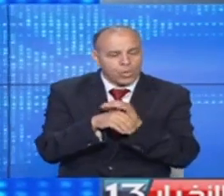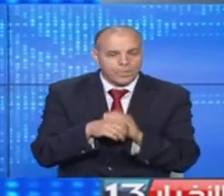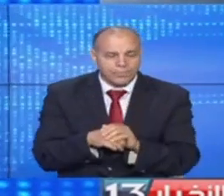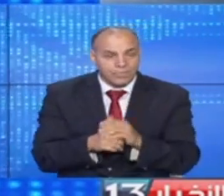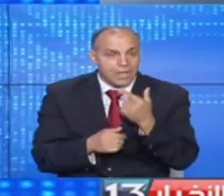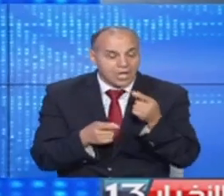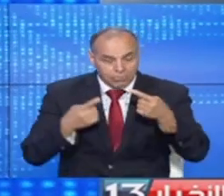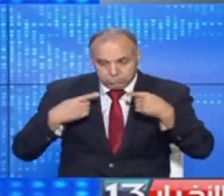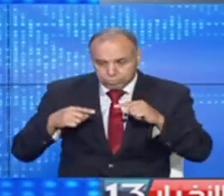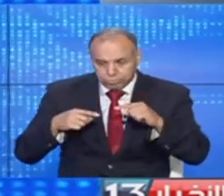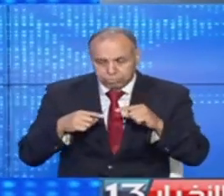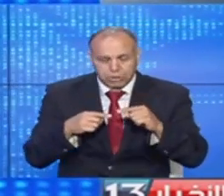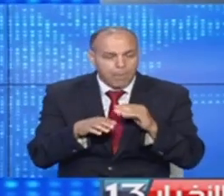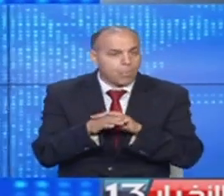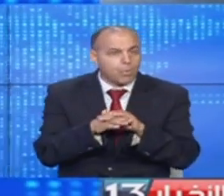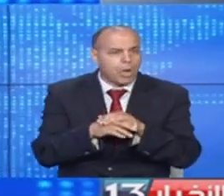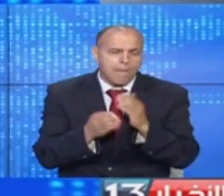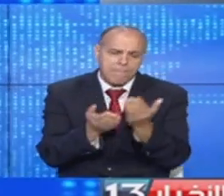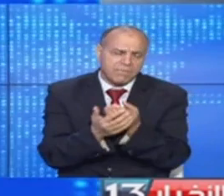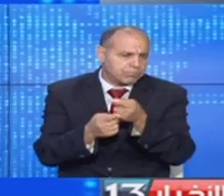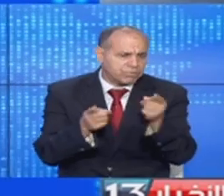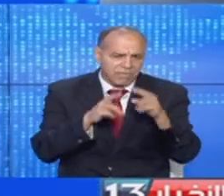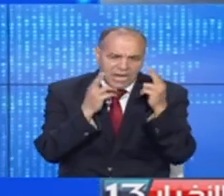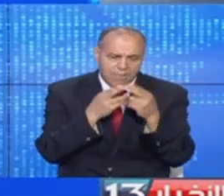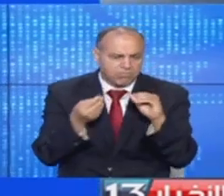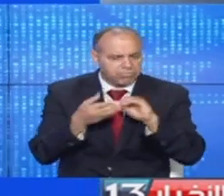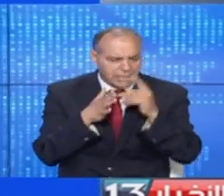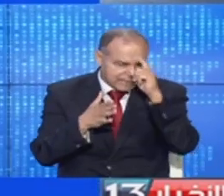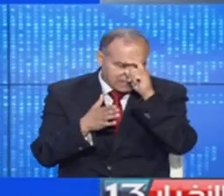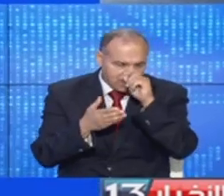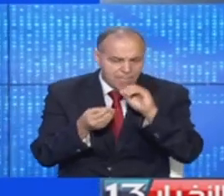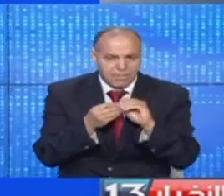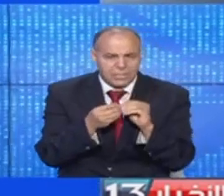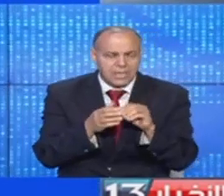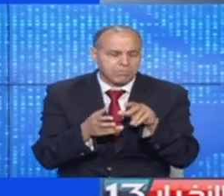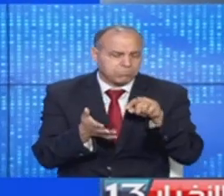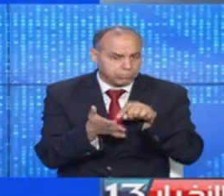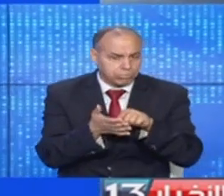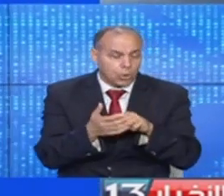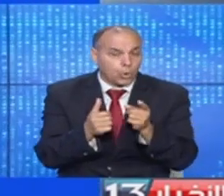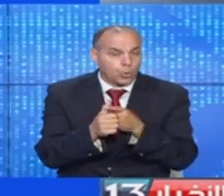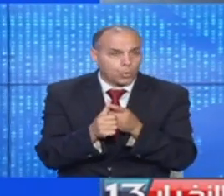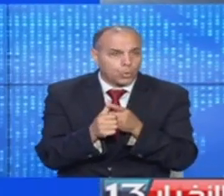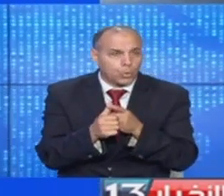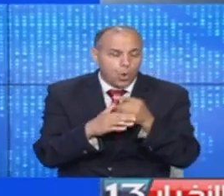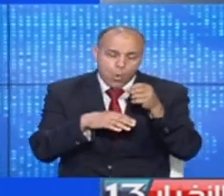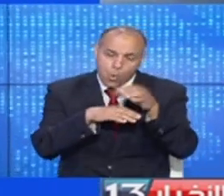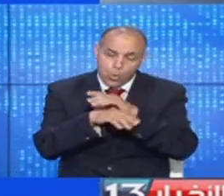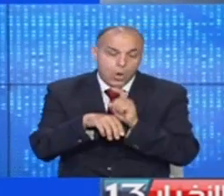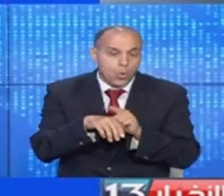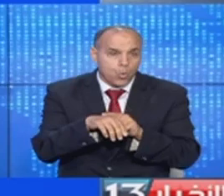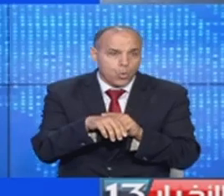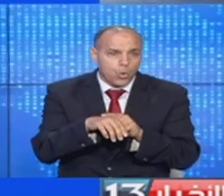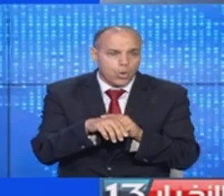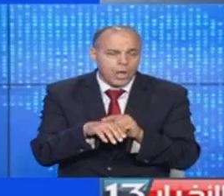جلسات تتناول عديد الملفات الدوليه شائكه والقضايا المركزيه وفي مقدمتها جائحه كورونا